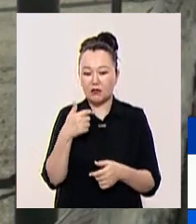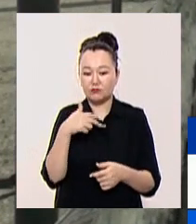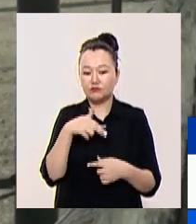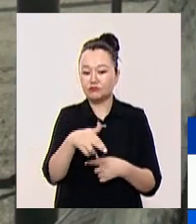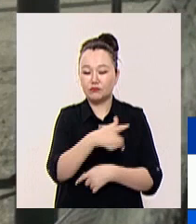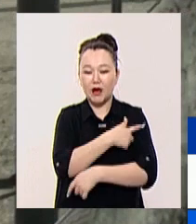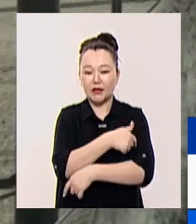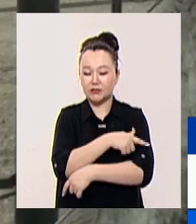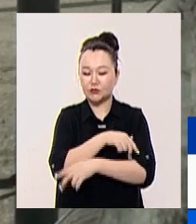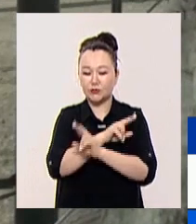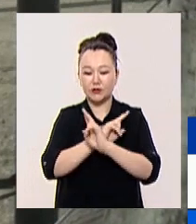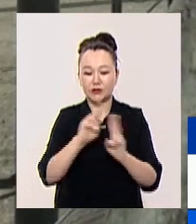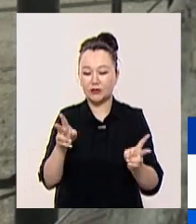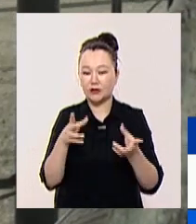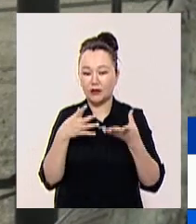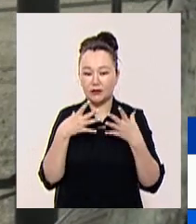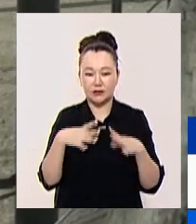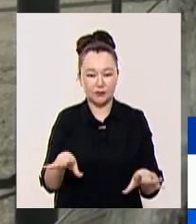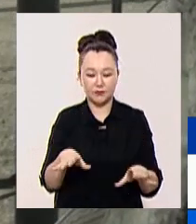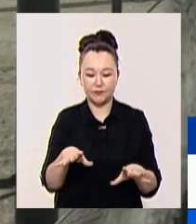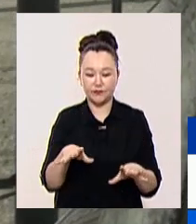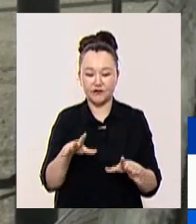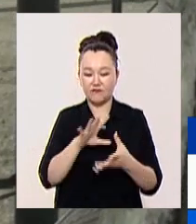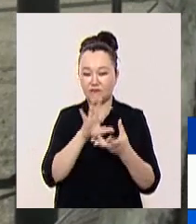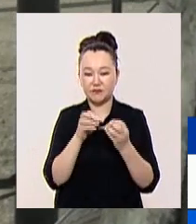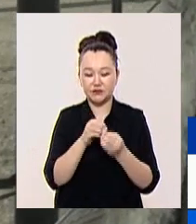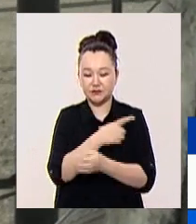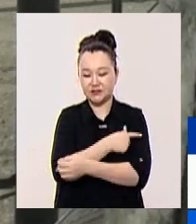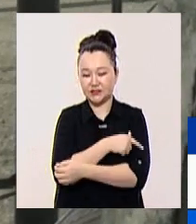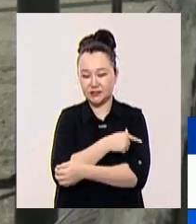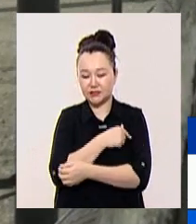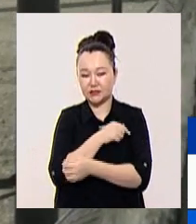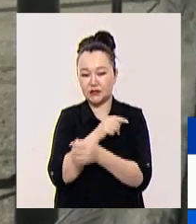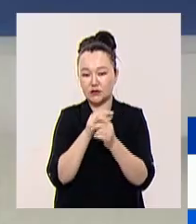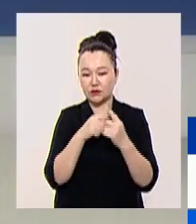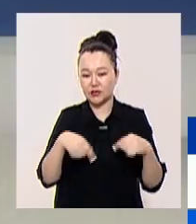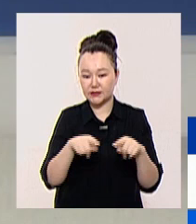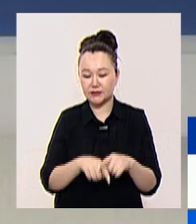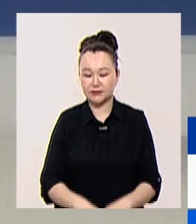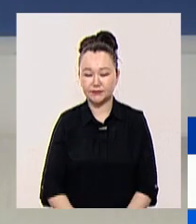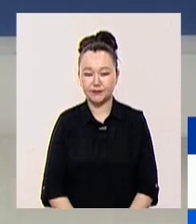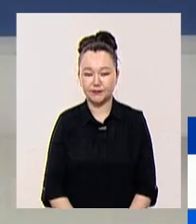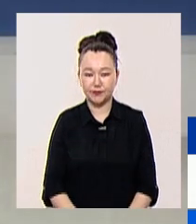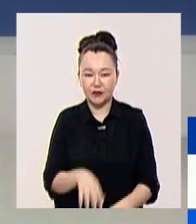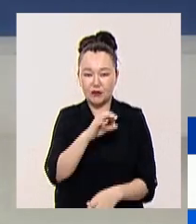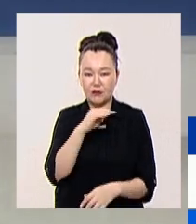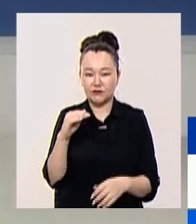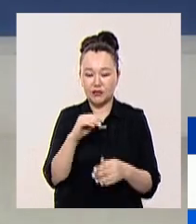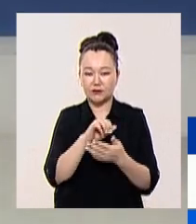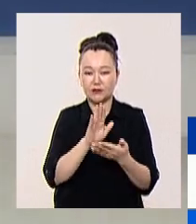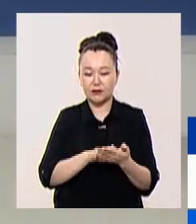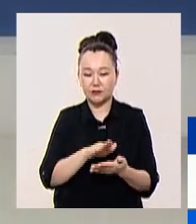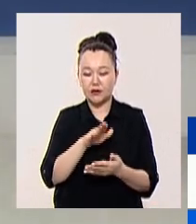так сказать, ни один порог ни одной поликлиники и вообще медицинского учреждения. По официальным данным, на